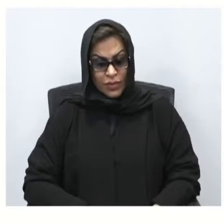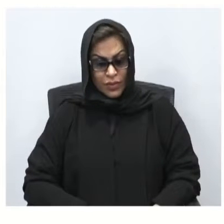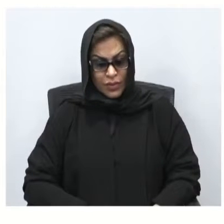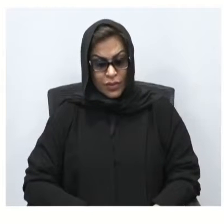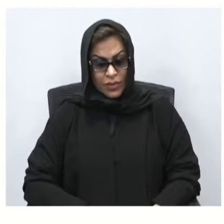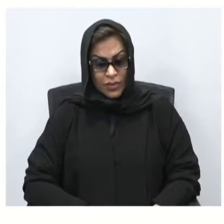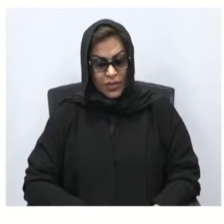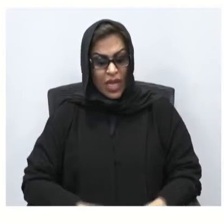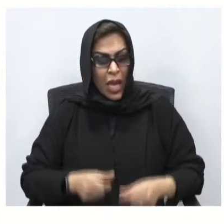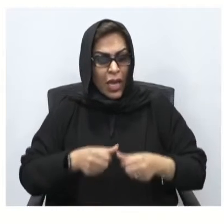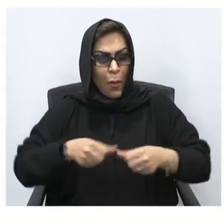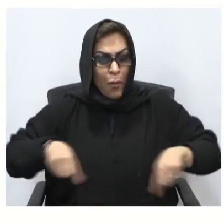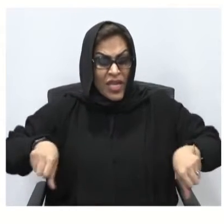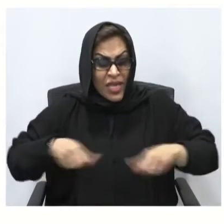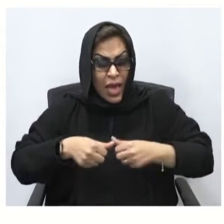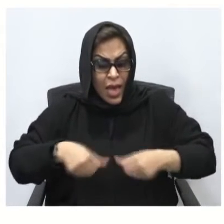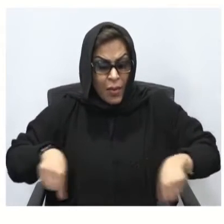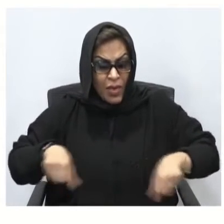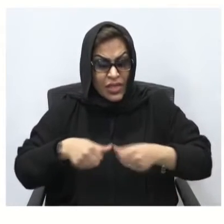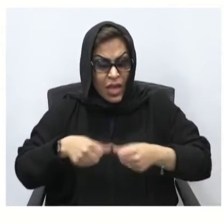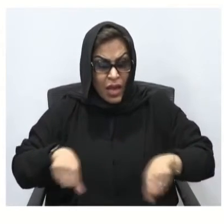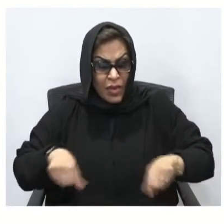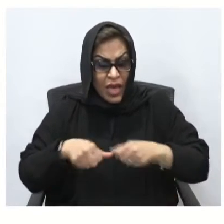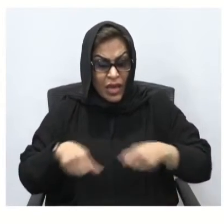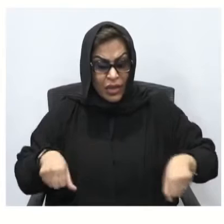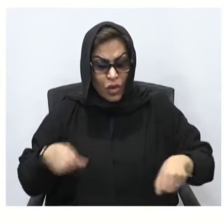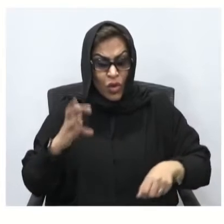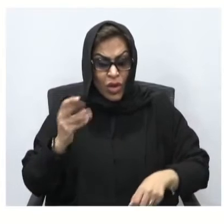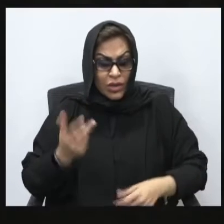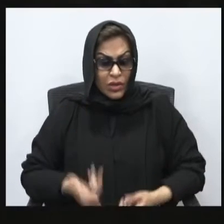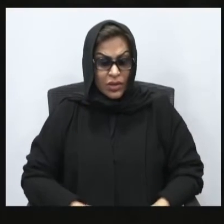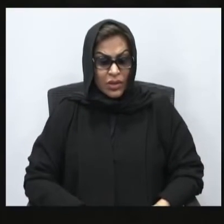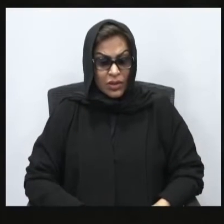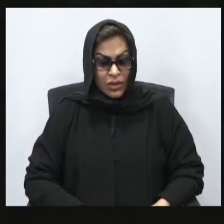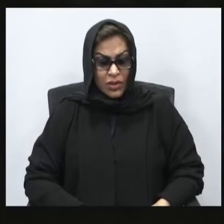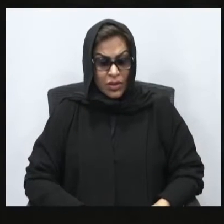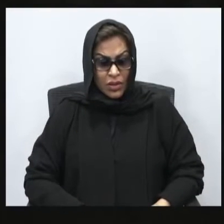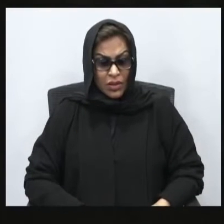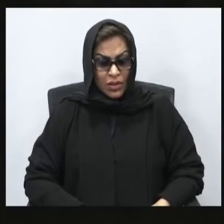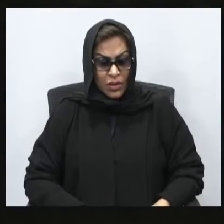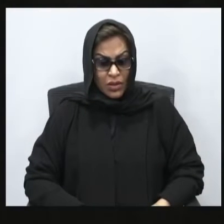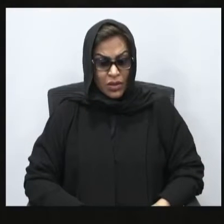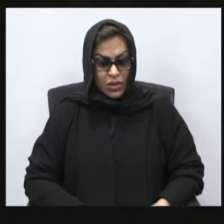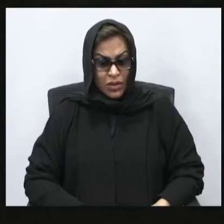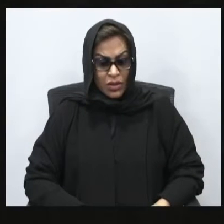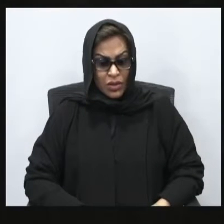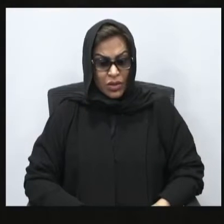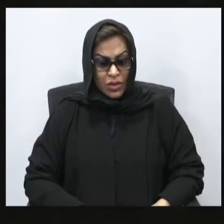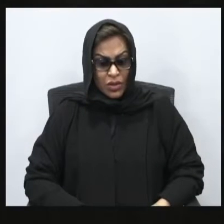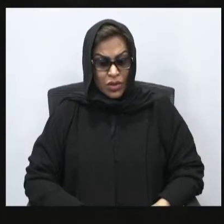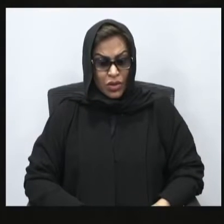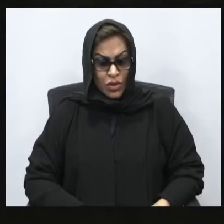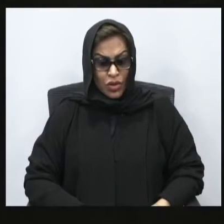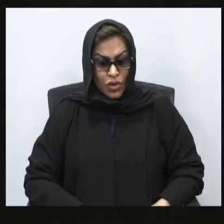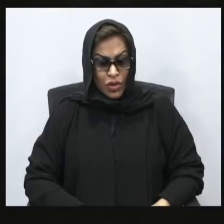المطلوب حساب مساحه سطح عدد الكرات نشاهد المساله اذا